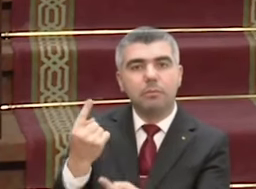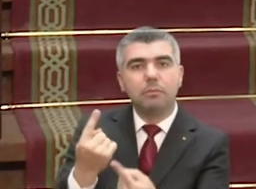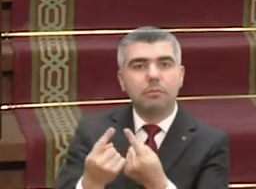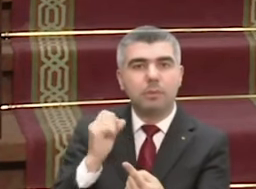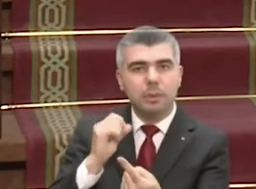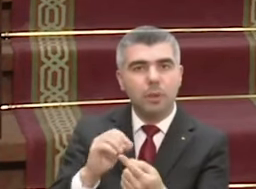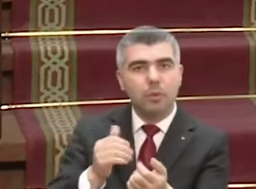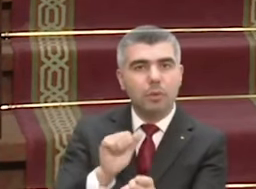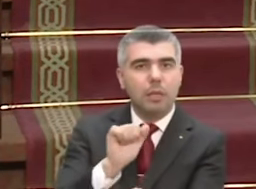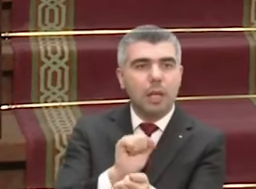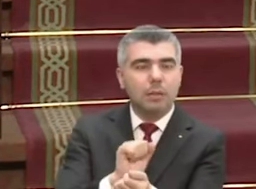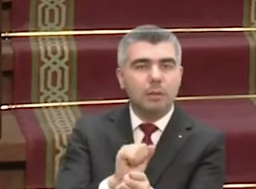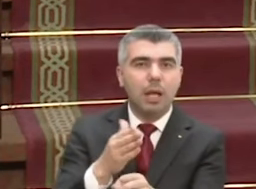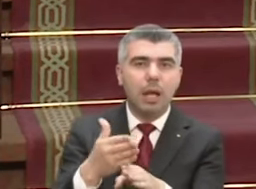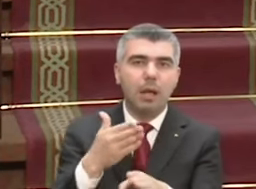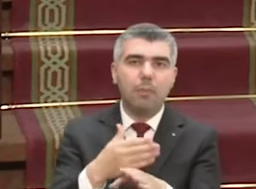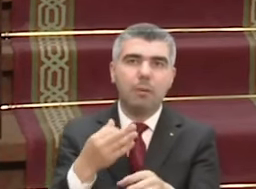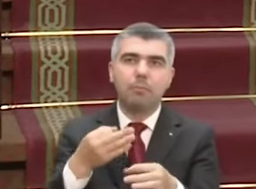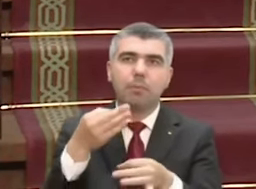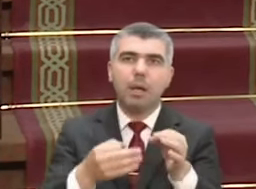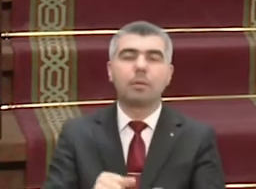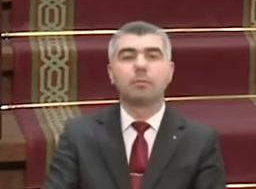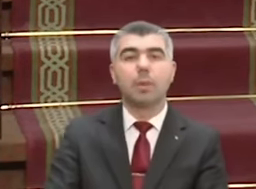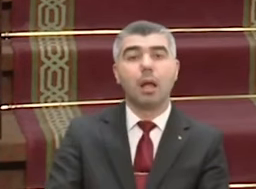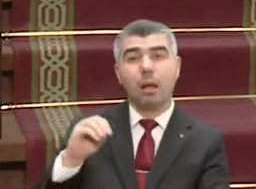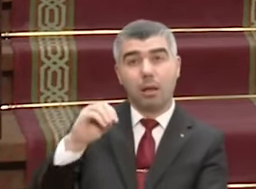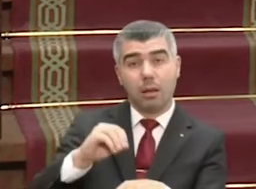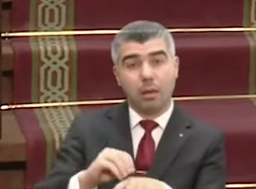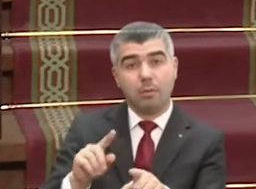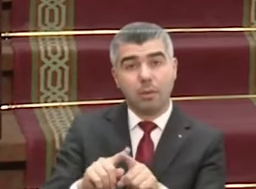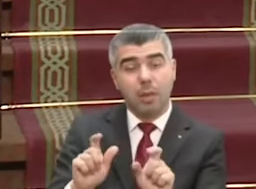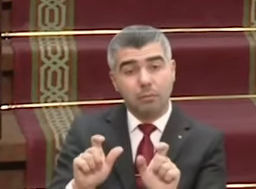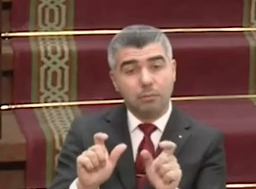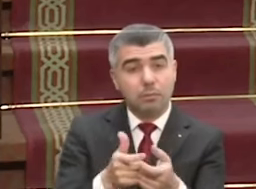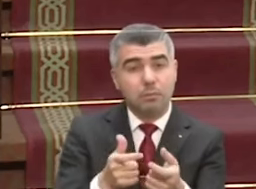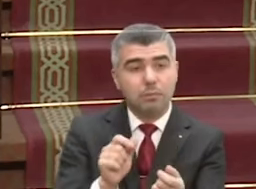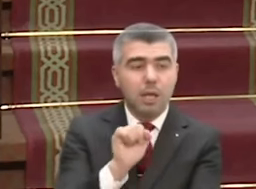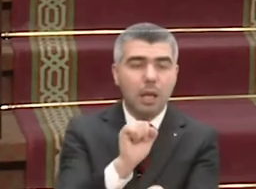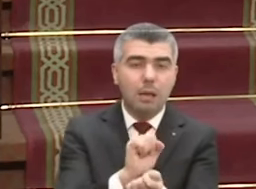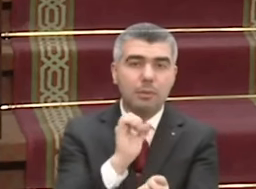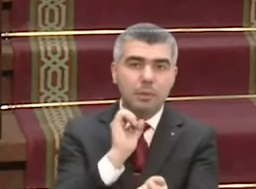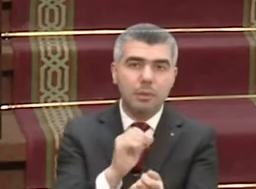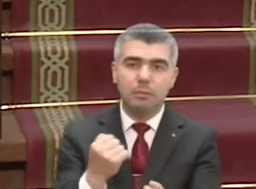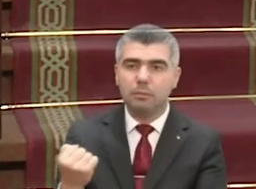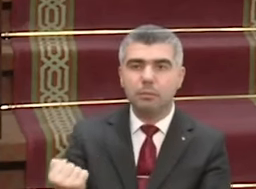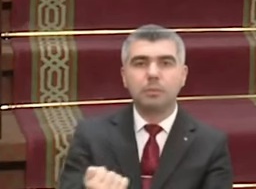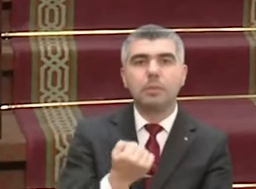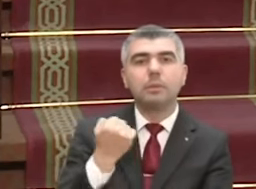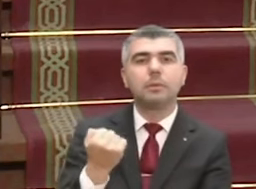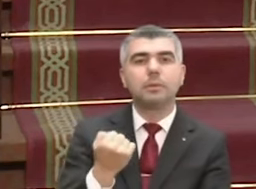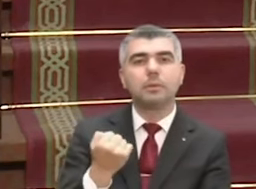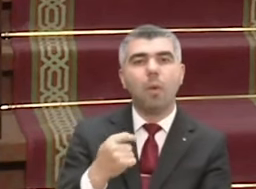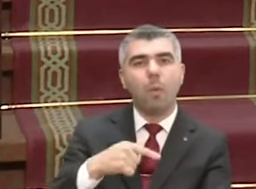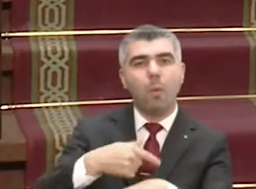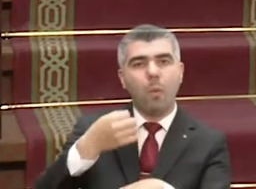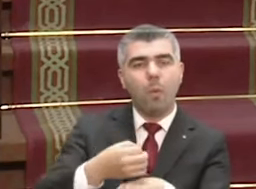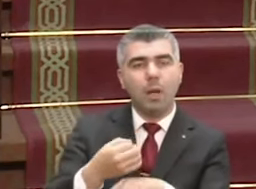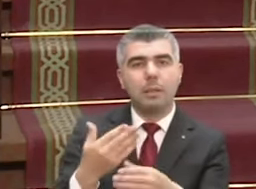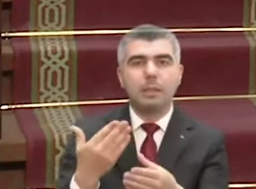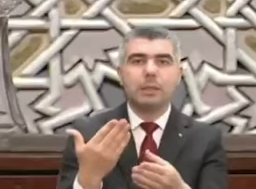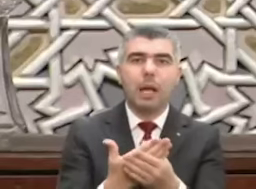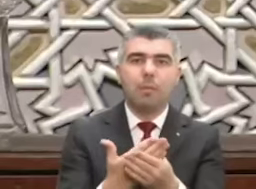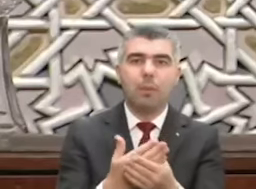الاعتقال الاحتياطي واخرون معتقلين اعتقال احتياطي وتاخر اطلاق صراحه